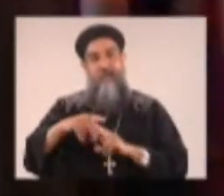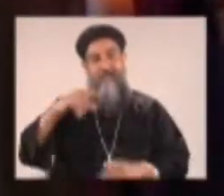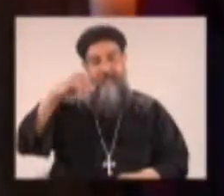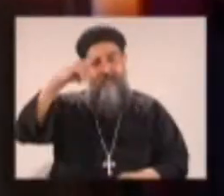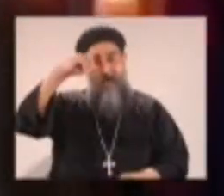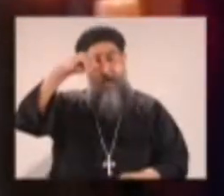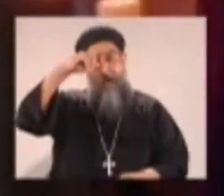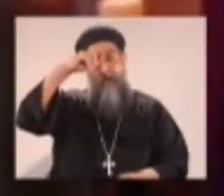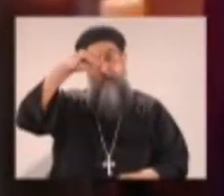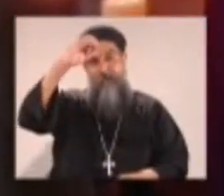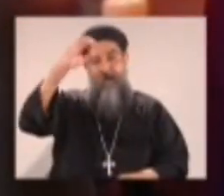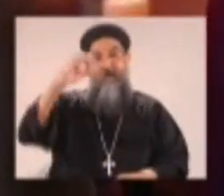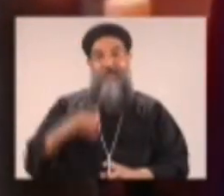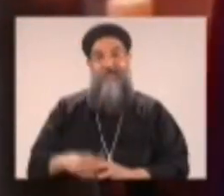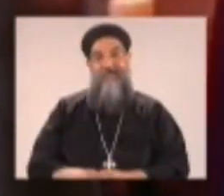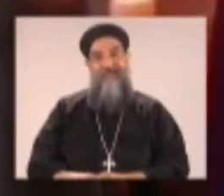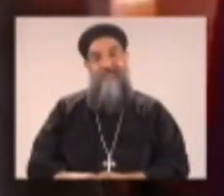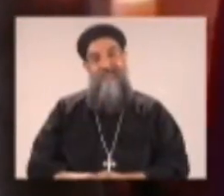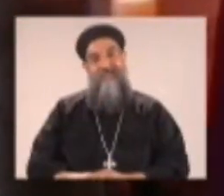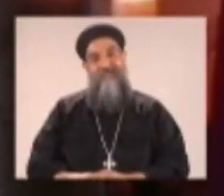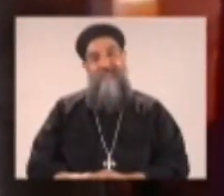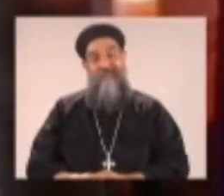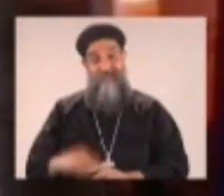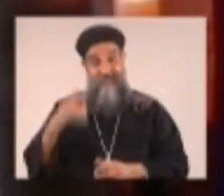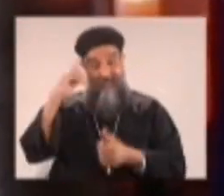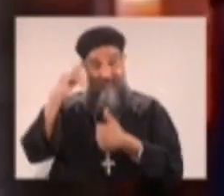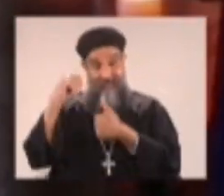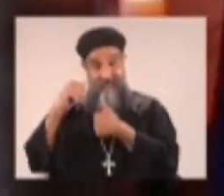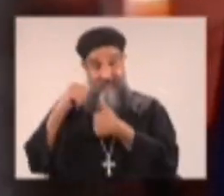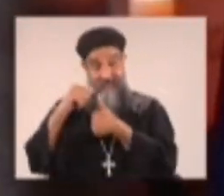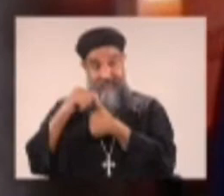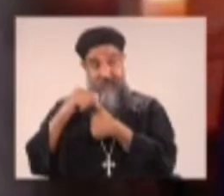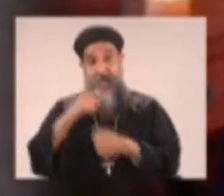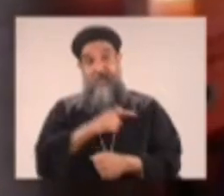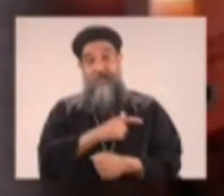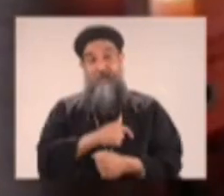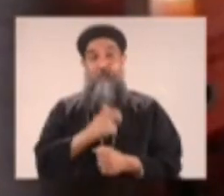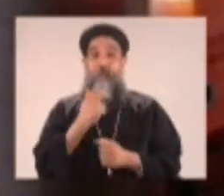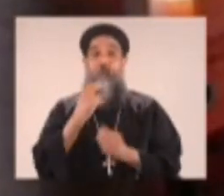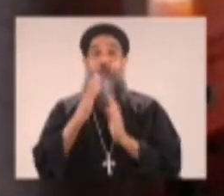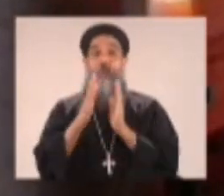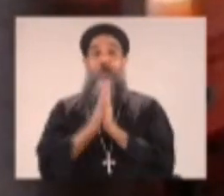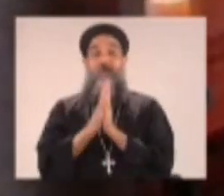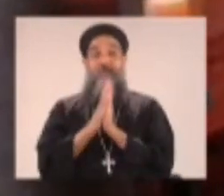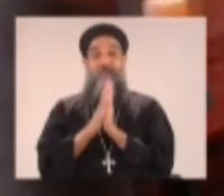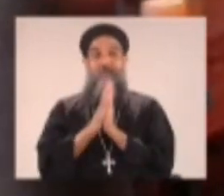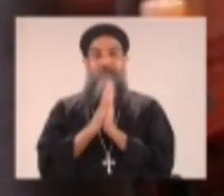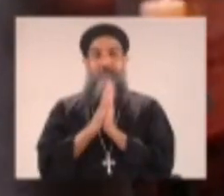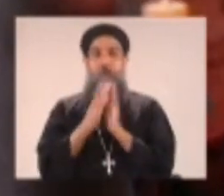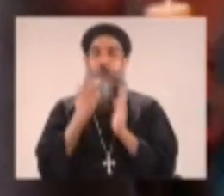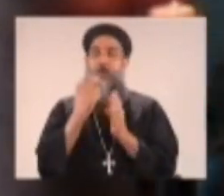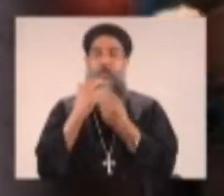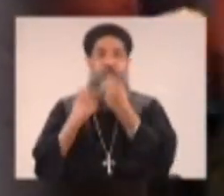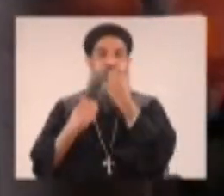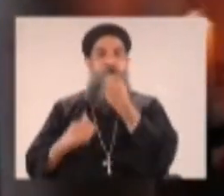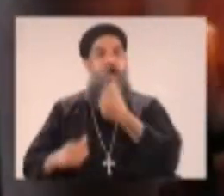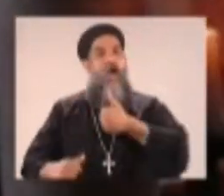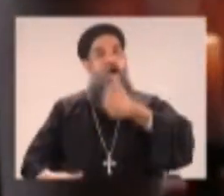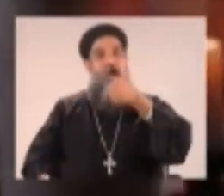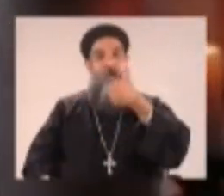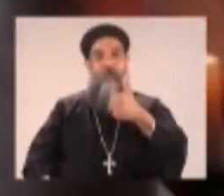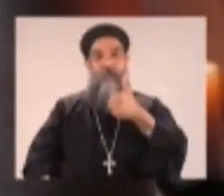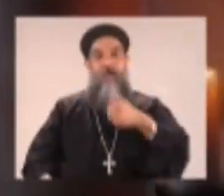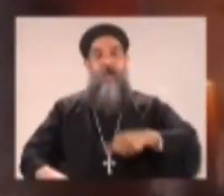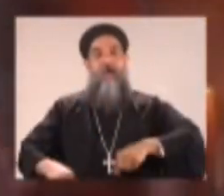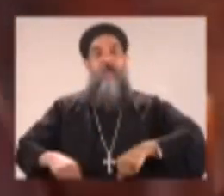الكاهن. وكان صمويل بيحب عالي الكاهن وبيعمل كل حاجة بيطلبها منه، وده